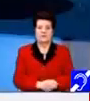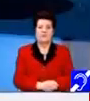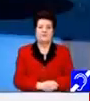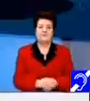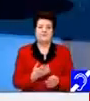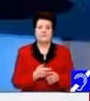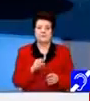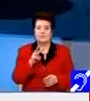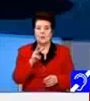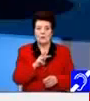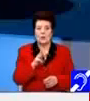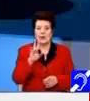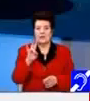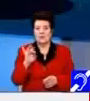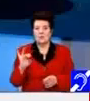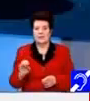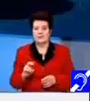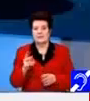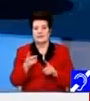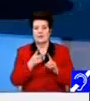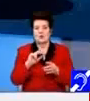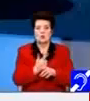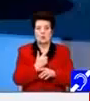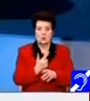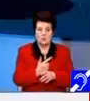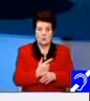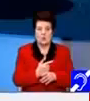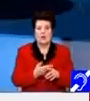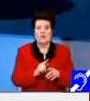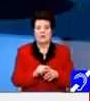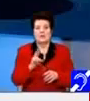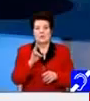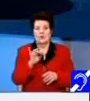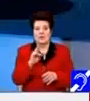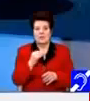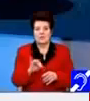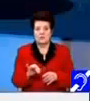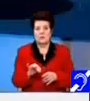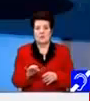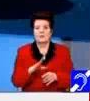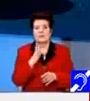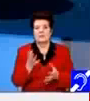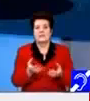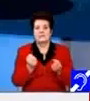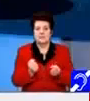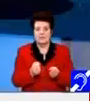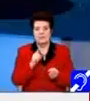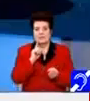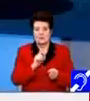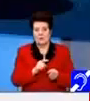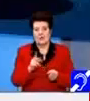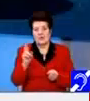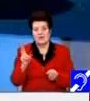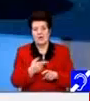Învinsă la simplu, Monica Niculescu s-a revanșat în turneul de dublu la Indian Wells. Părechea Niculescu-Hlavačková se stine, a trecut de surorile